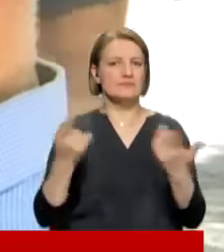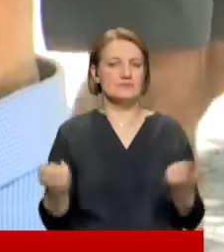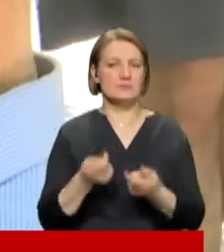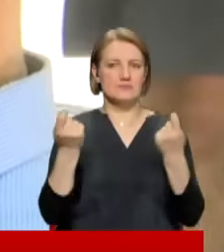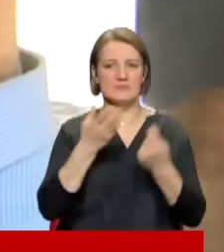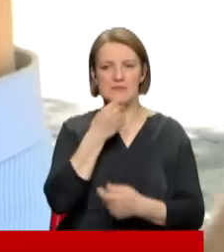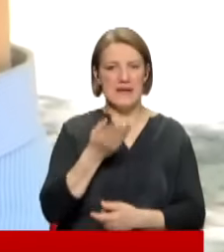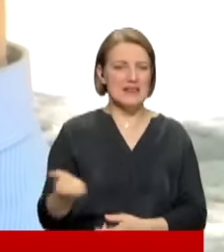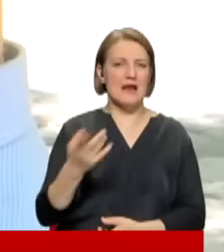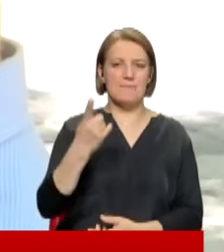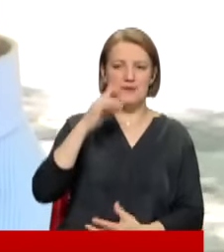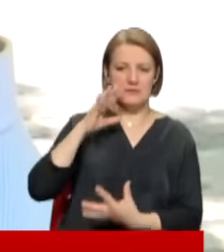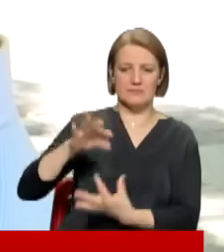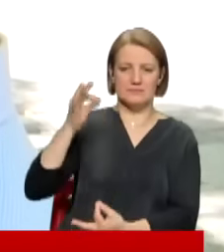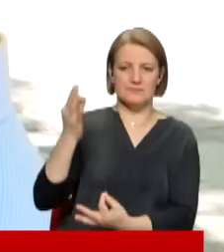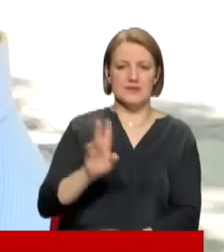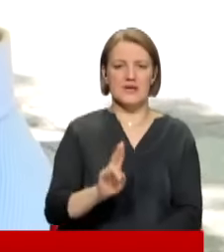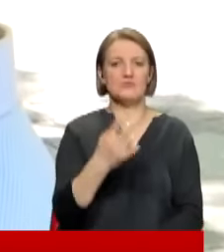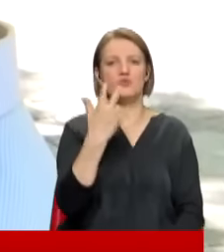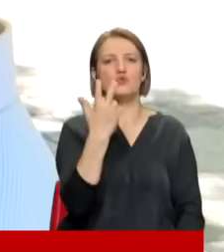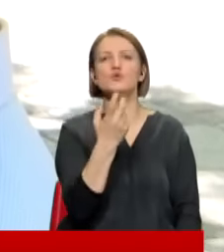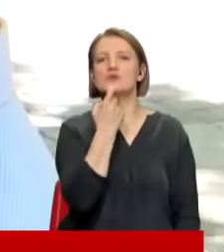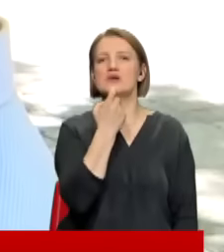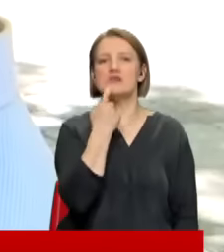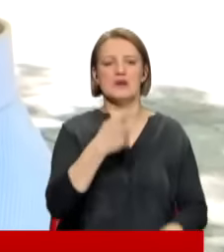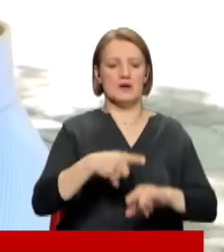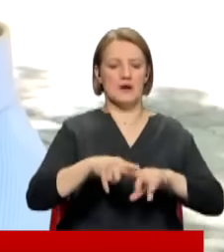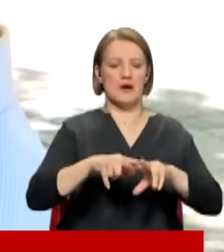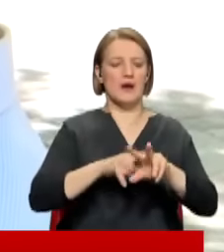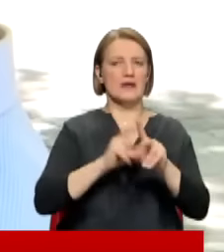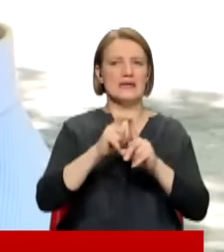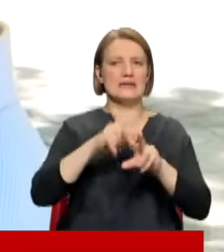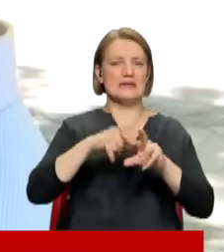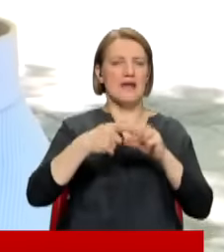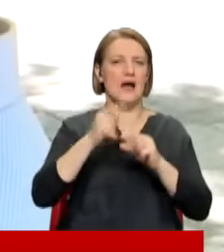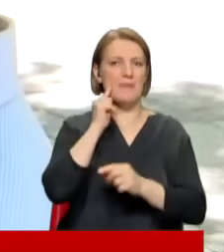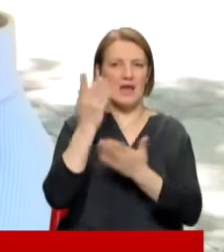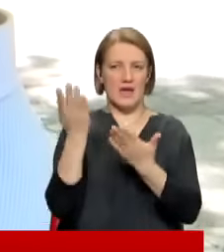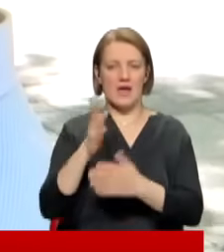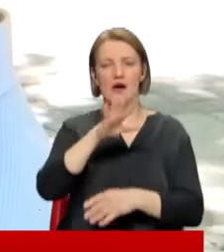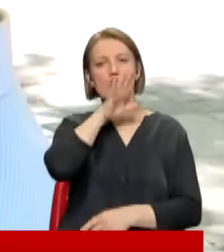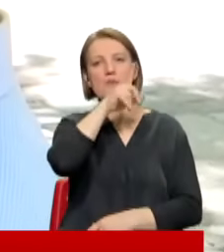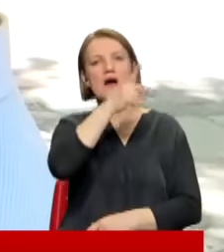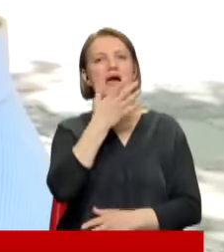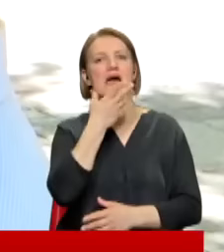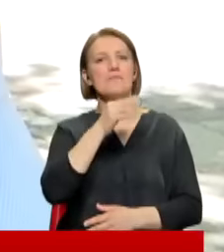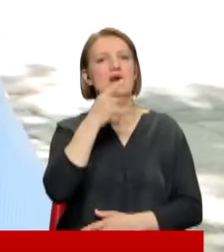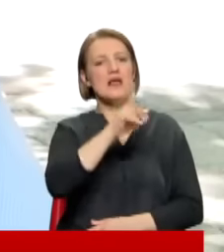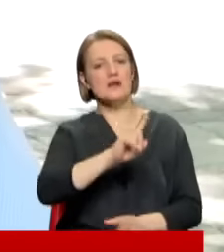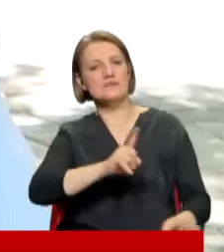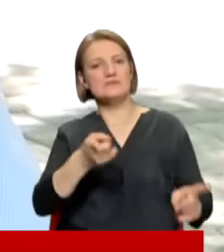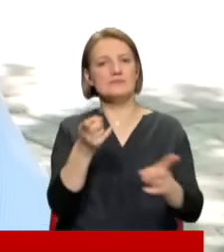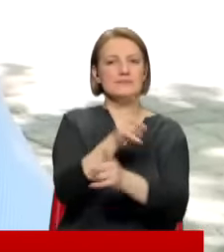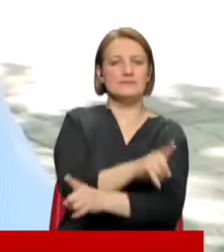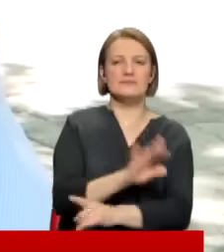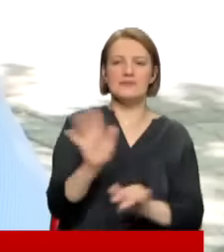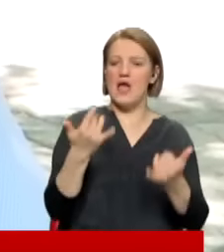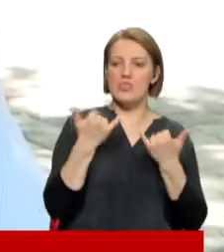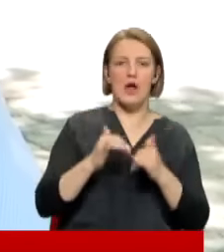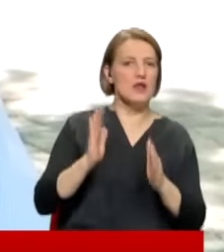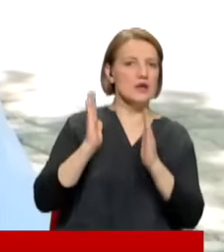çalışan emeklerden biri de 73 yaşındaki Haydar Edabali. Yurt dışındaki emeklilerin aksine ne